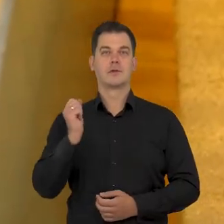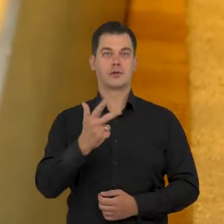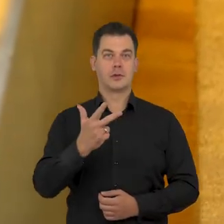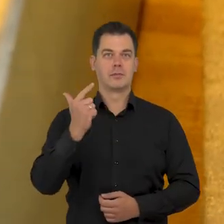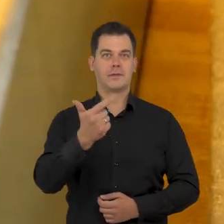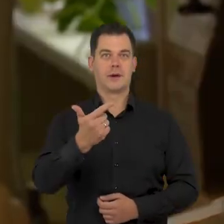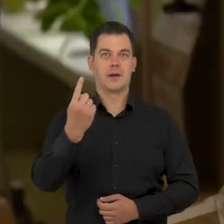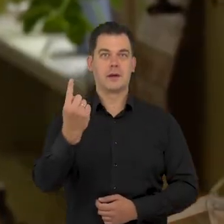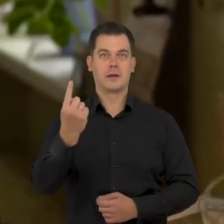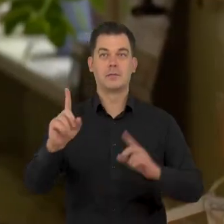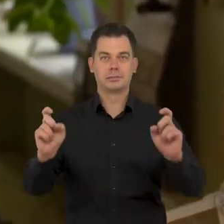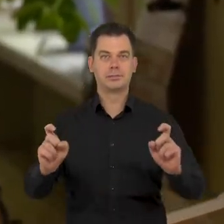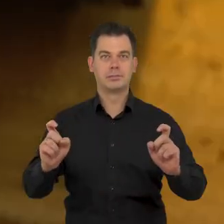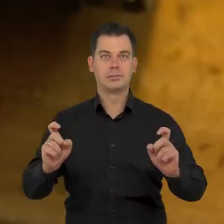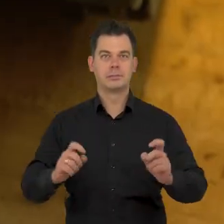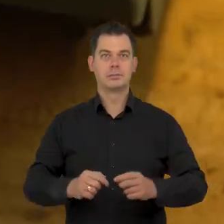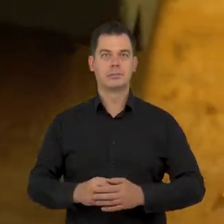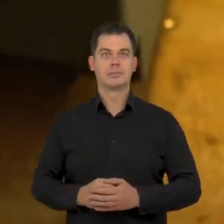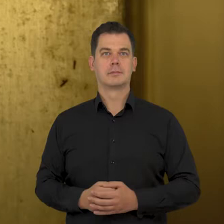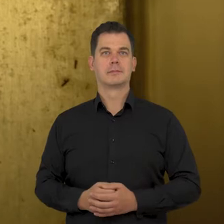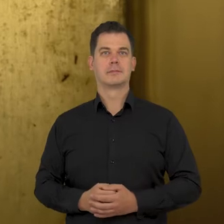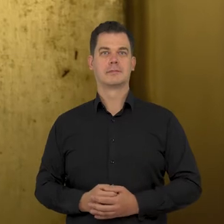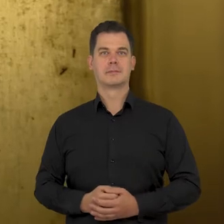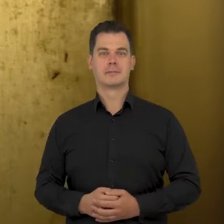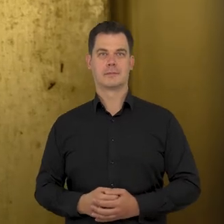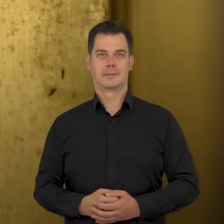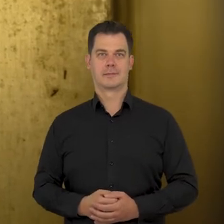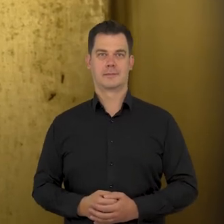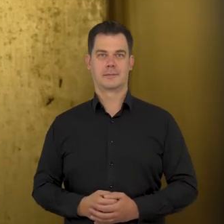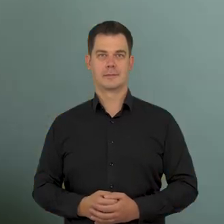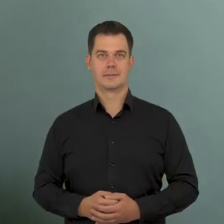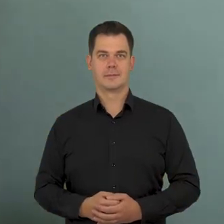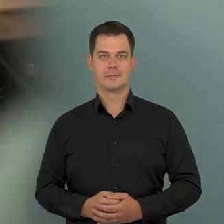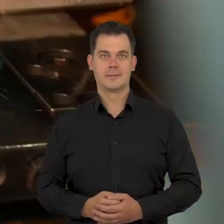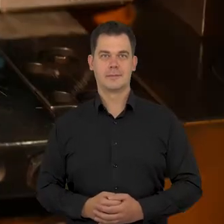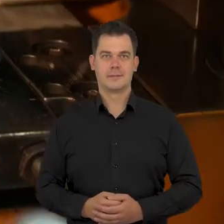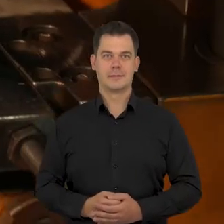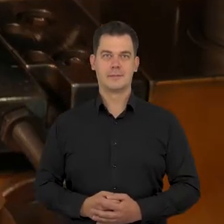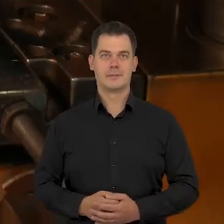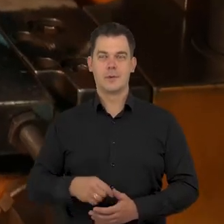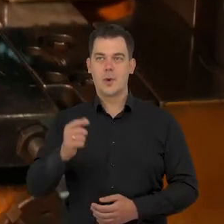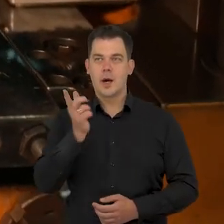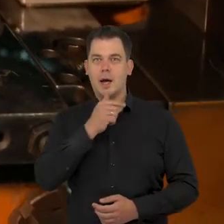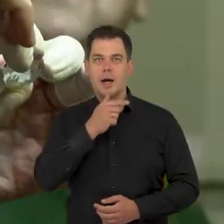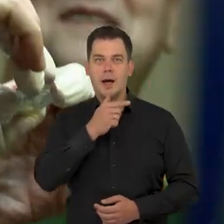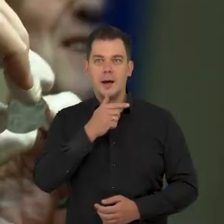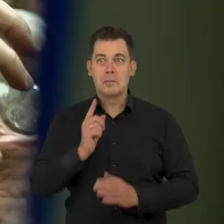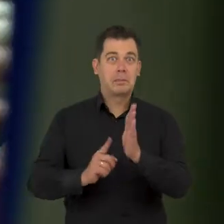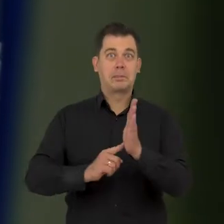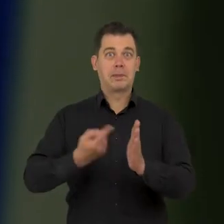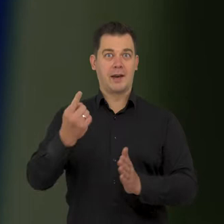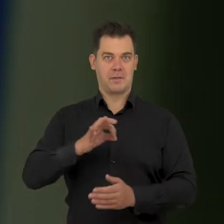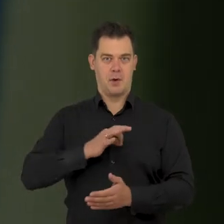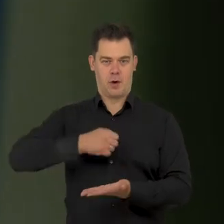3, 2, 1, uruchamiam. Napis na ekranie wkrótce w naszej serii. Wow,